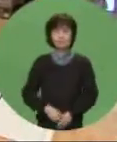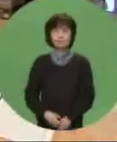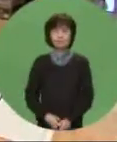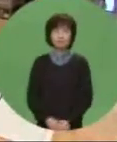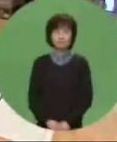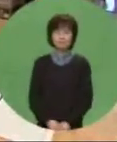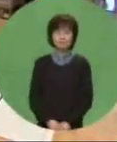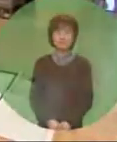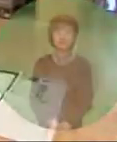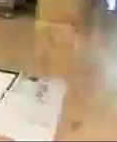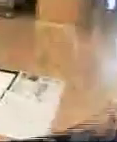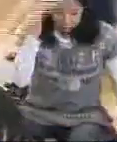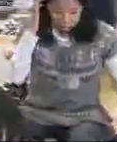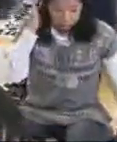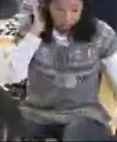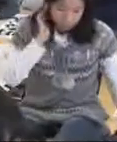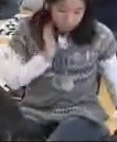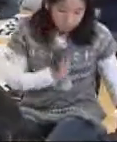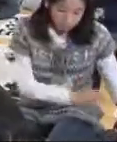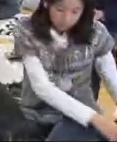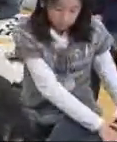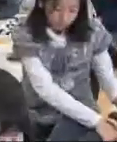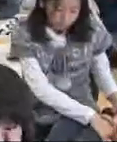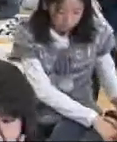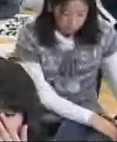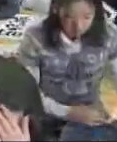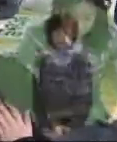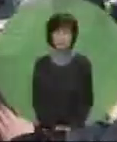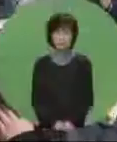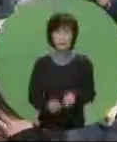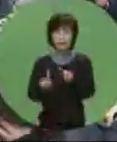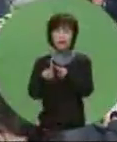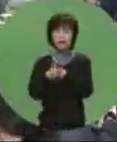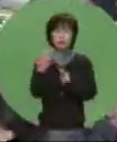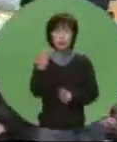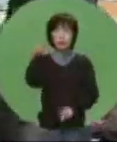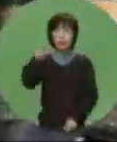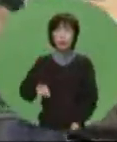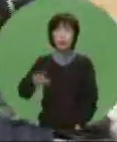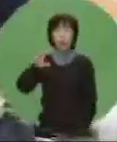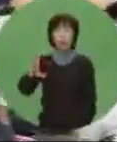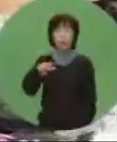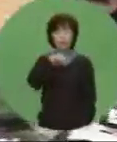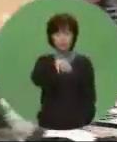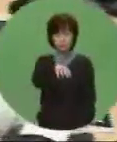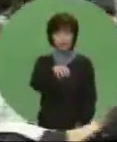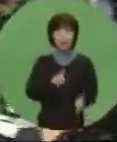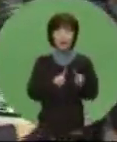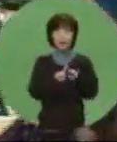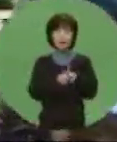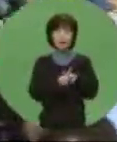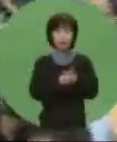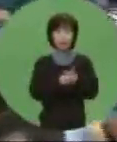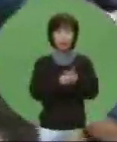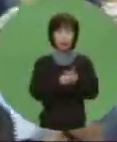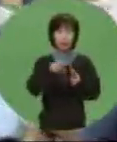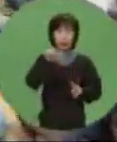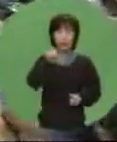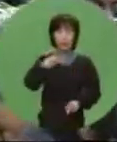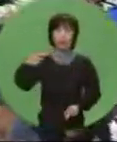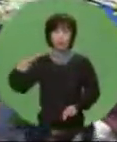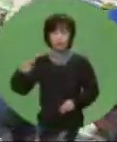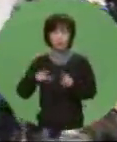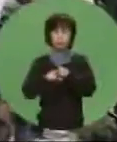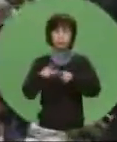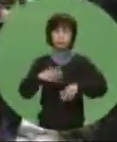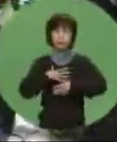そして小ホールでは、小 小学校5、6年生と中学生